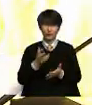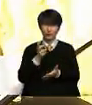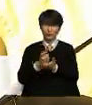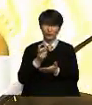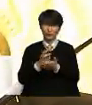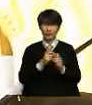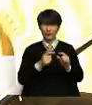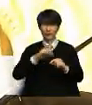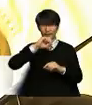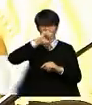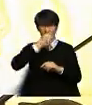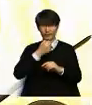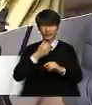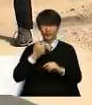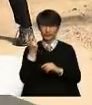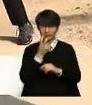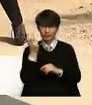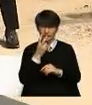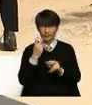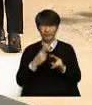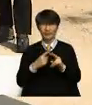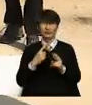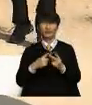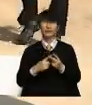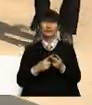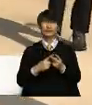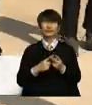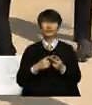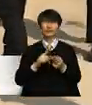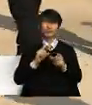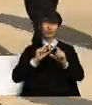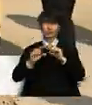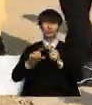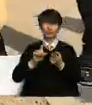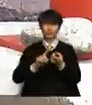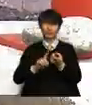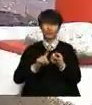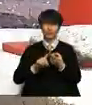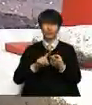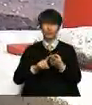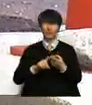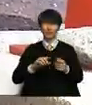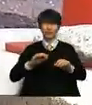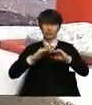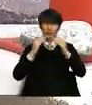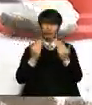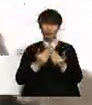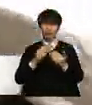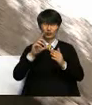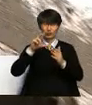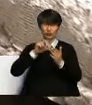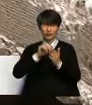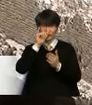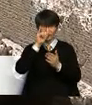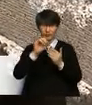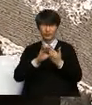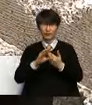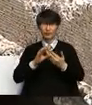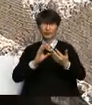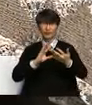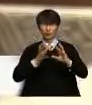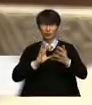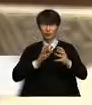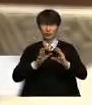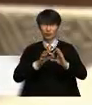또뭐 예산 심의나 이런 부분에 대해서는 모든 걸 문제점이 있으면 토론을